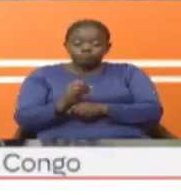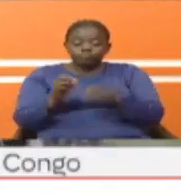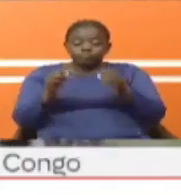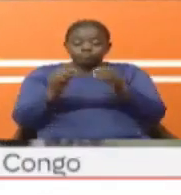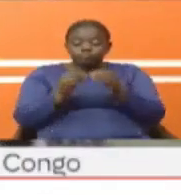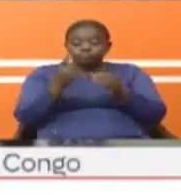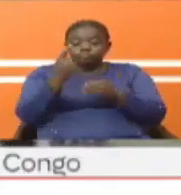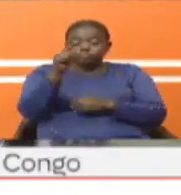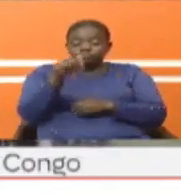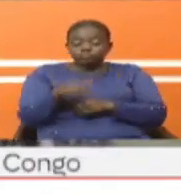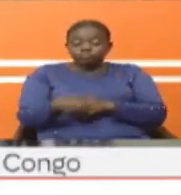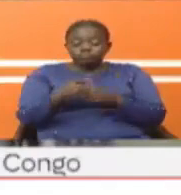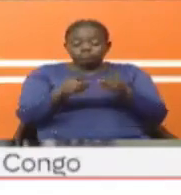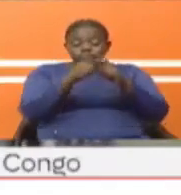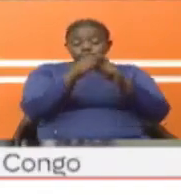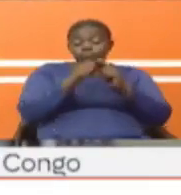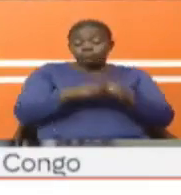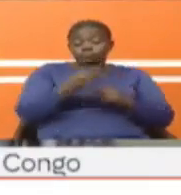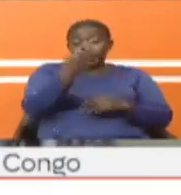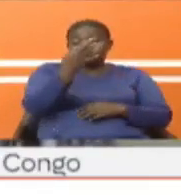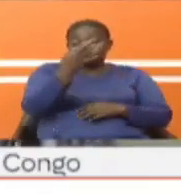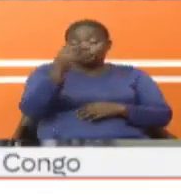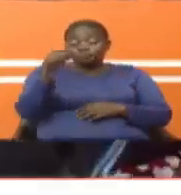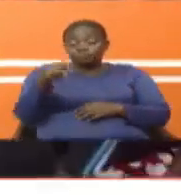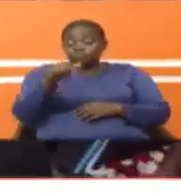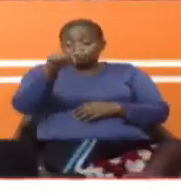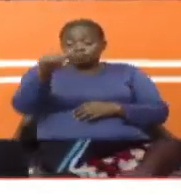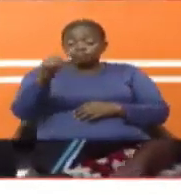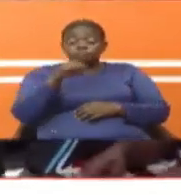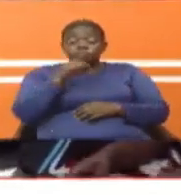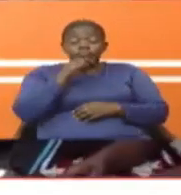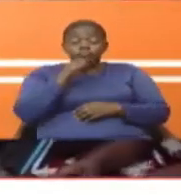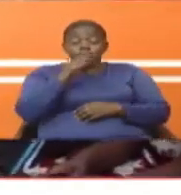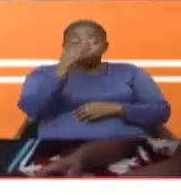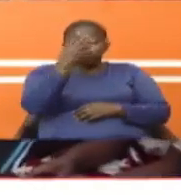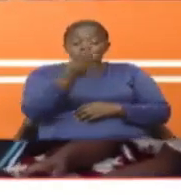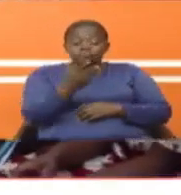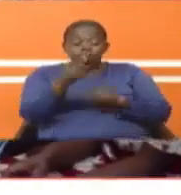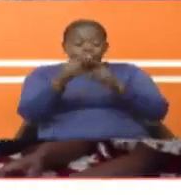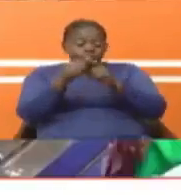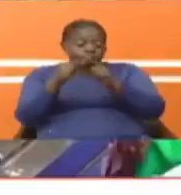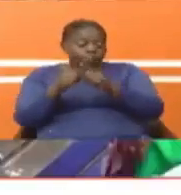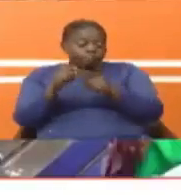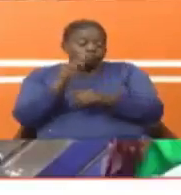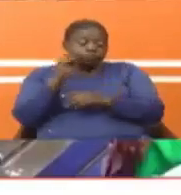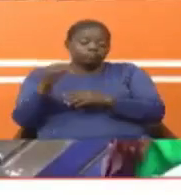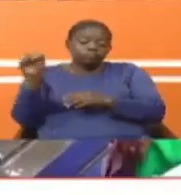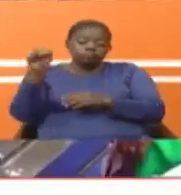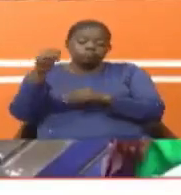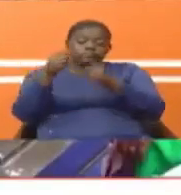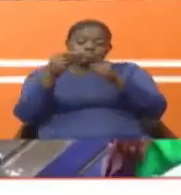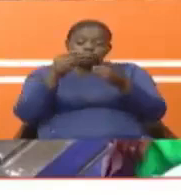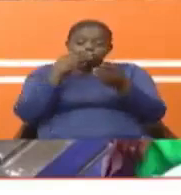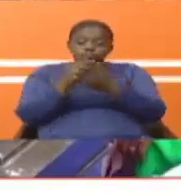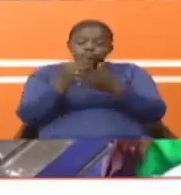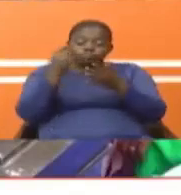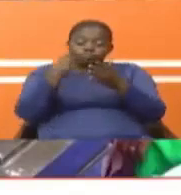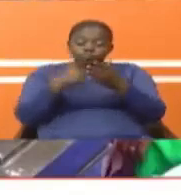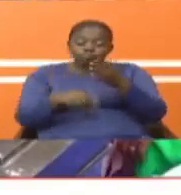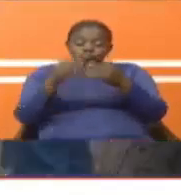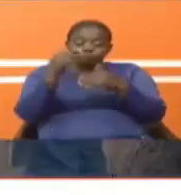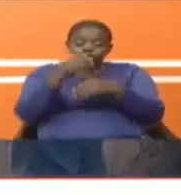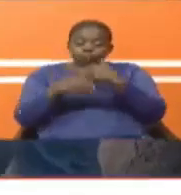musanvu eza satu musanvu na basajja balala banna. Omuwendo guno gwandibadde gusingawo naye ekirungi balirwana